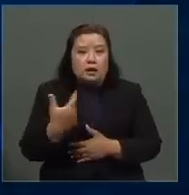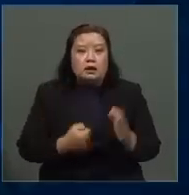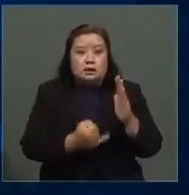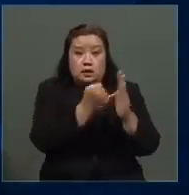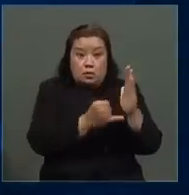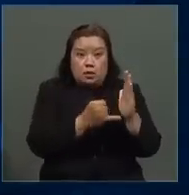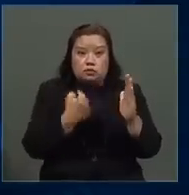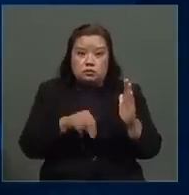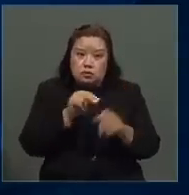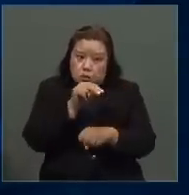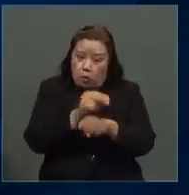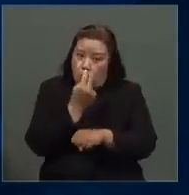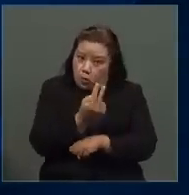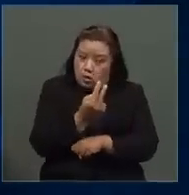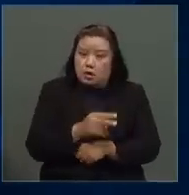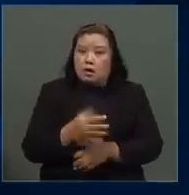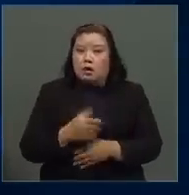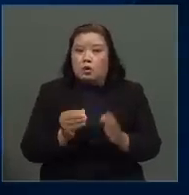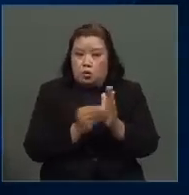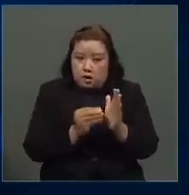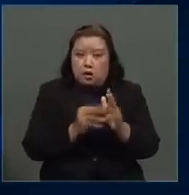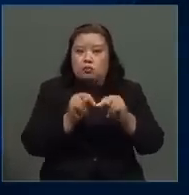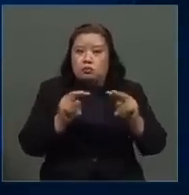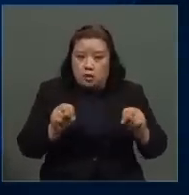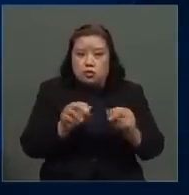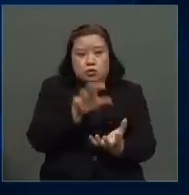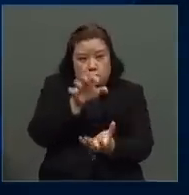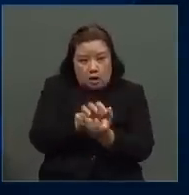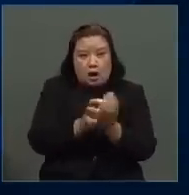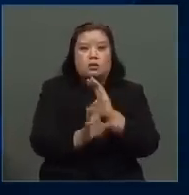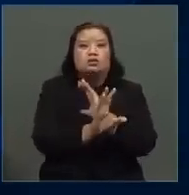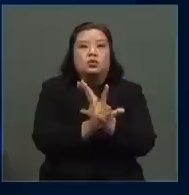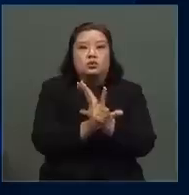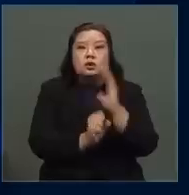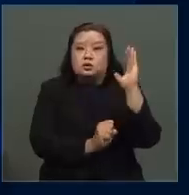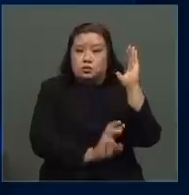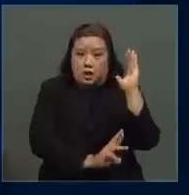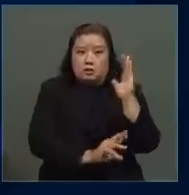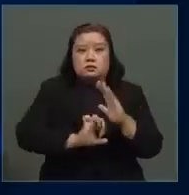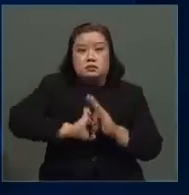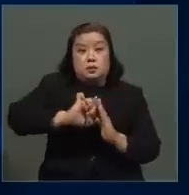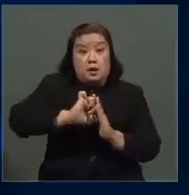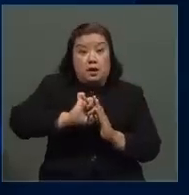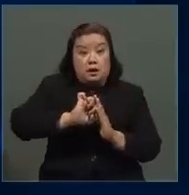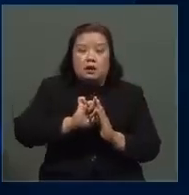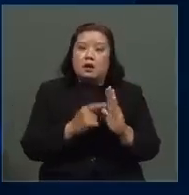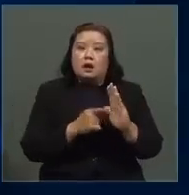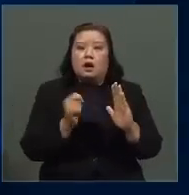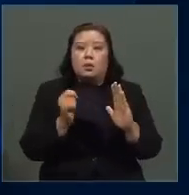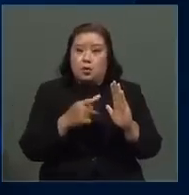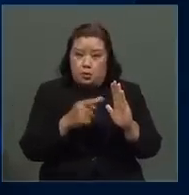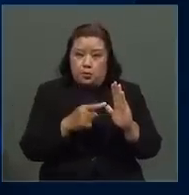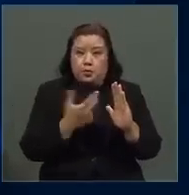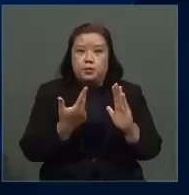ยังเป็นกรุงเทพฯนนทบุรีสมุทรปราการชลบุรีสุราษฎร์ธานีเชียงใหม่ปทุมธานี